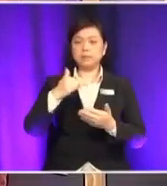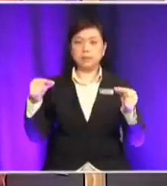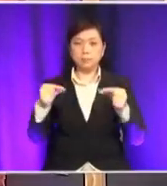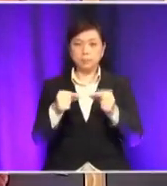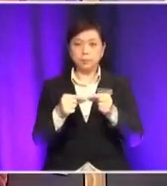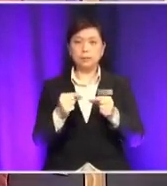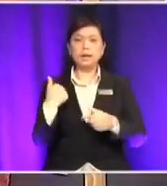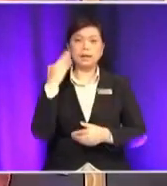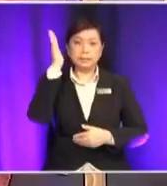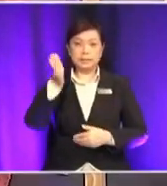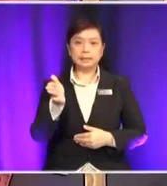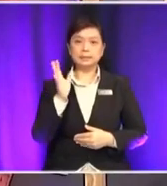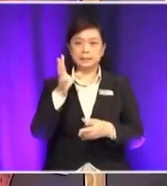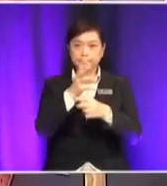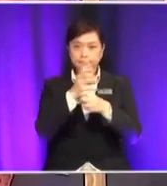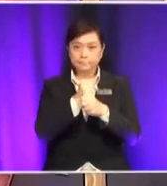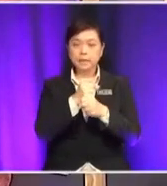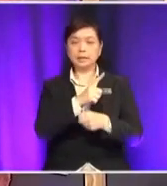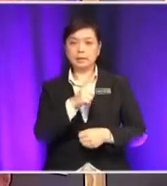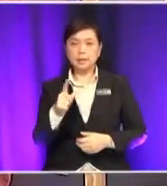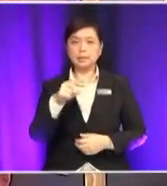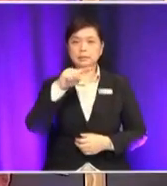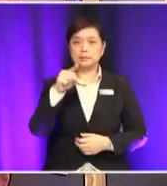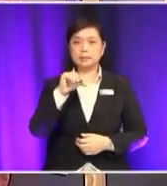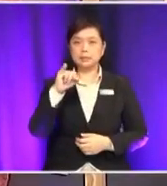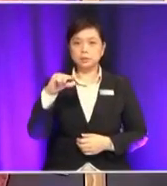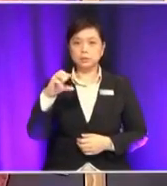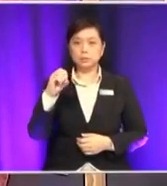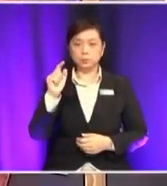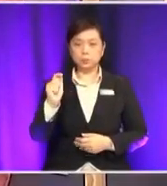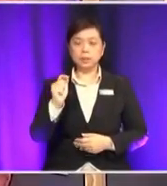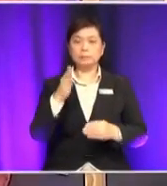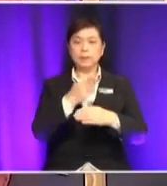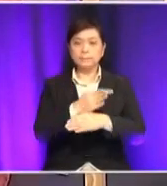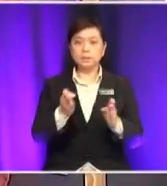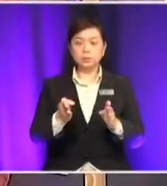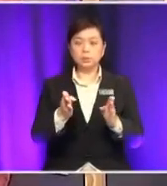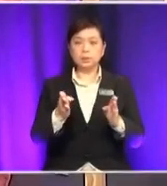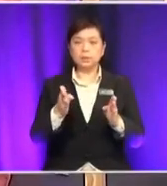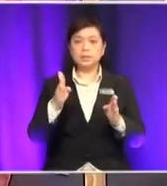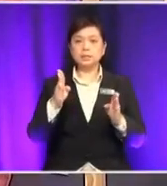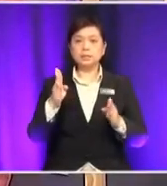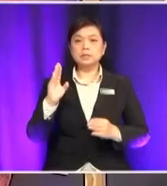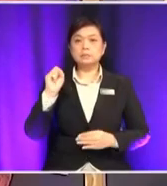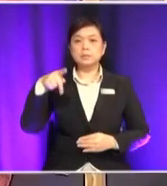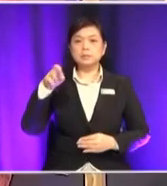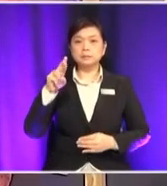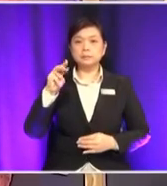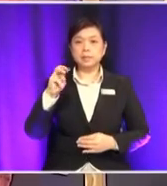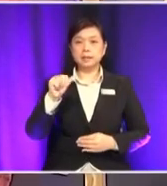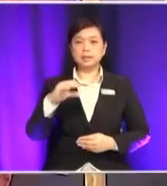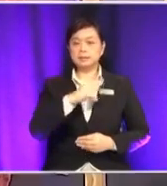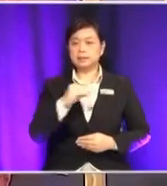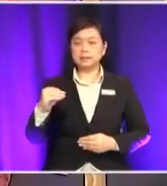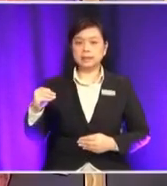sukaperluan mayosis pembentuk gaming ya Pembentukan sperma dan Ohm ini adalah dalam proses